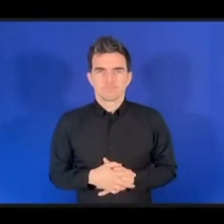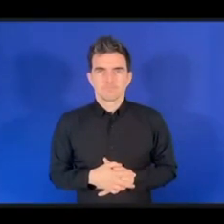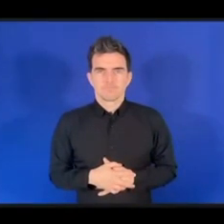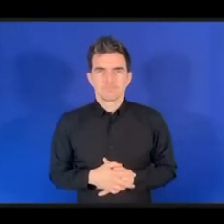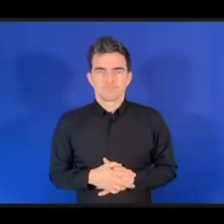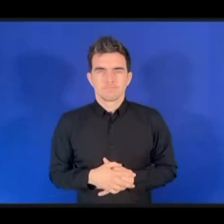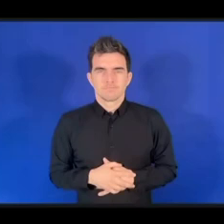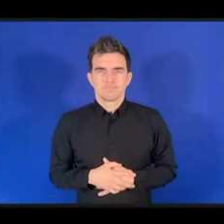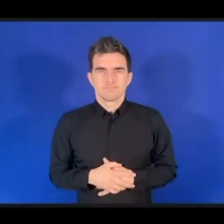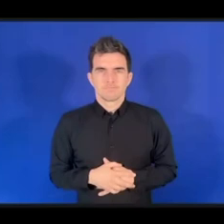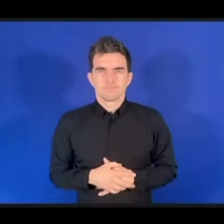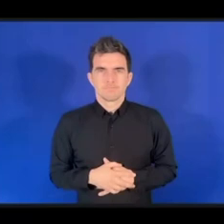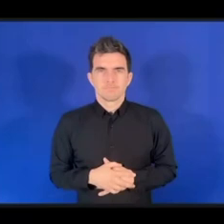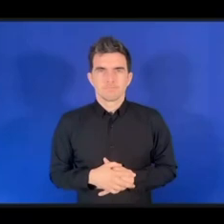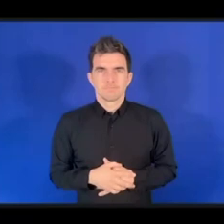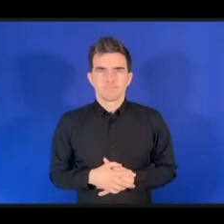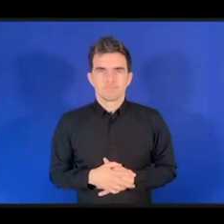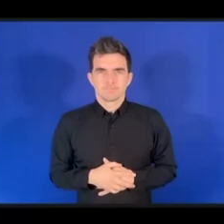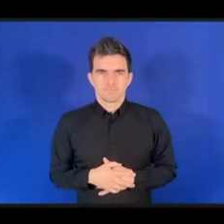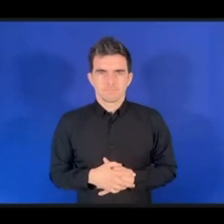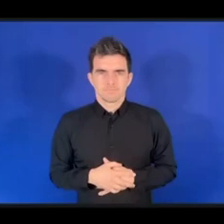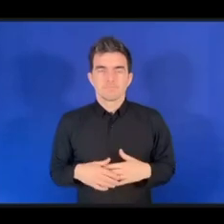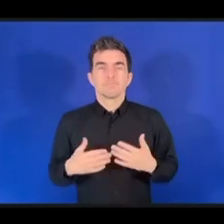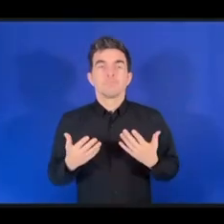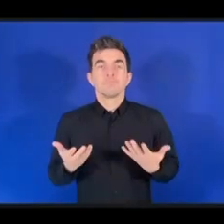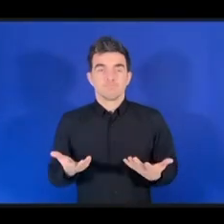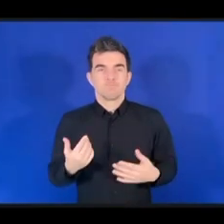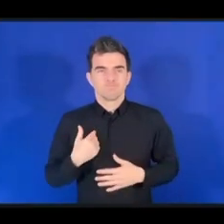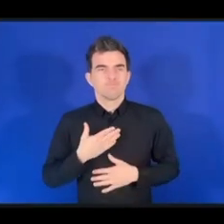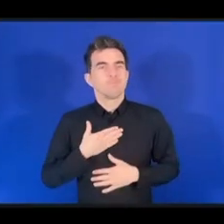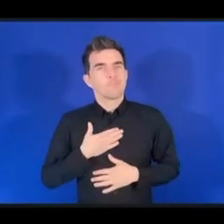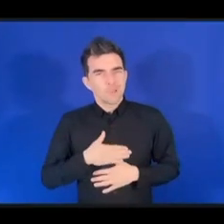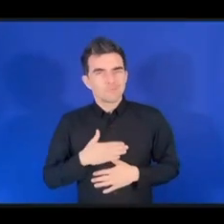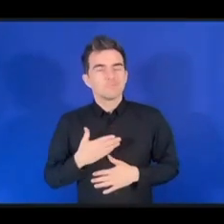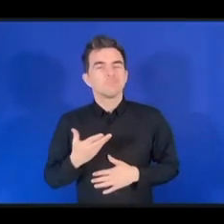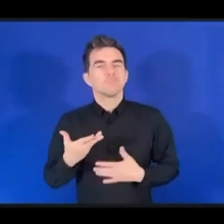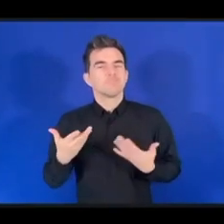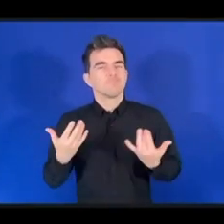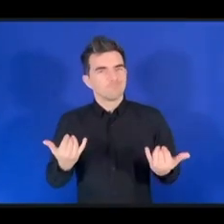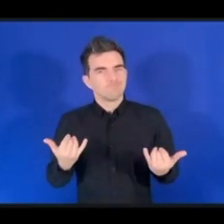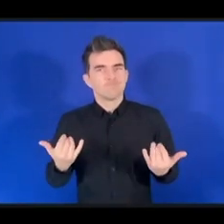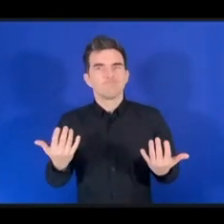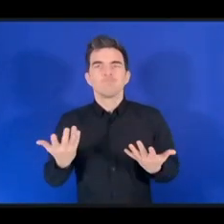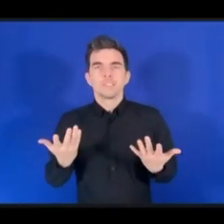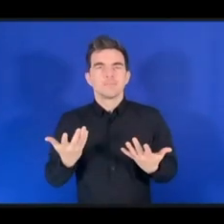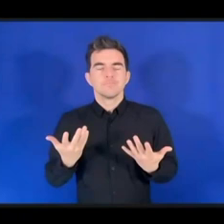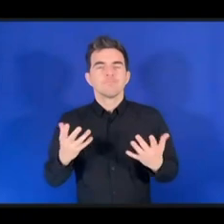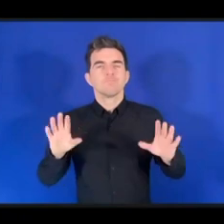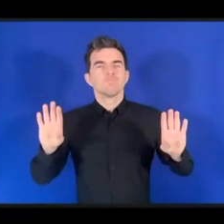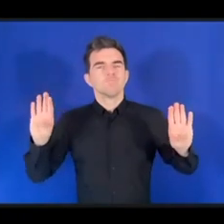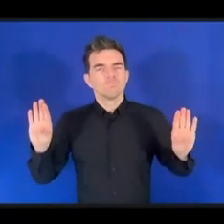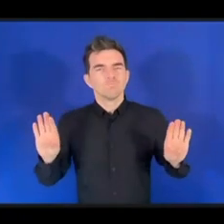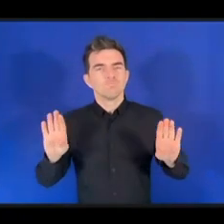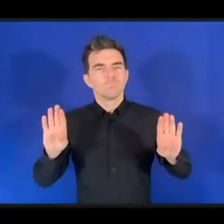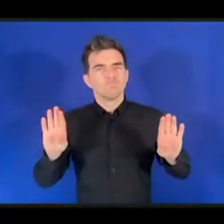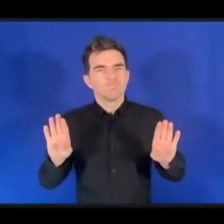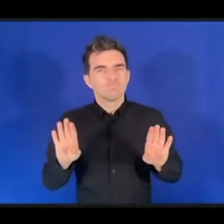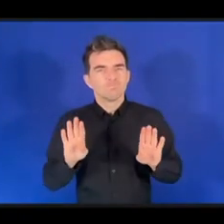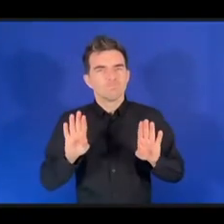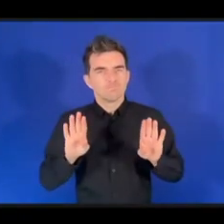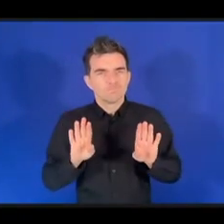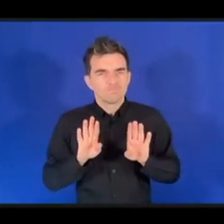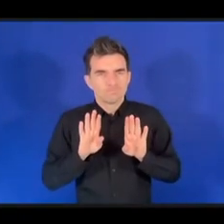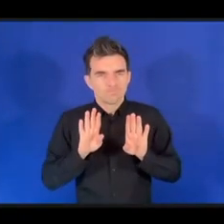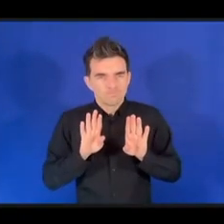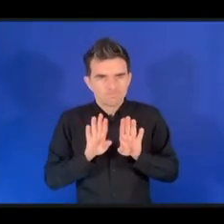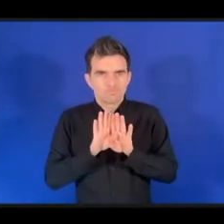الكهنه والان نبد ان نعطي الكلمه لممثلي اصحاب المصلحه المتعددين حتى يلقوا